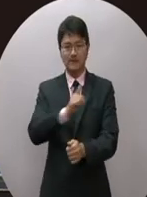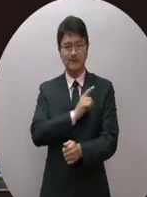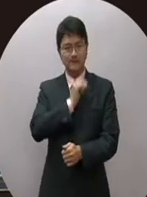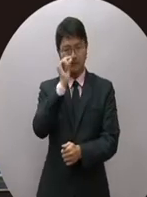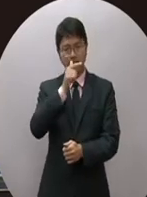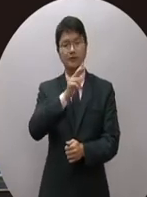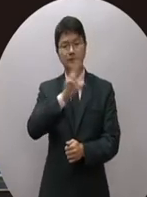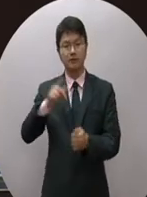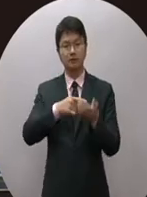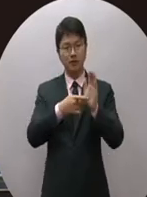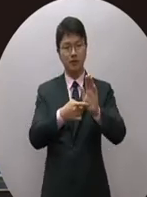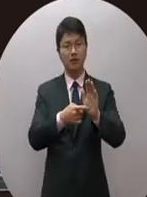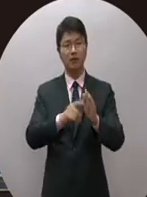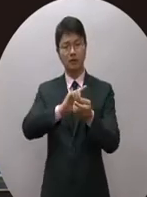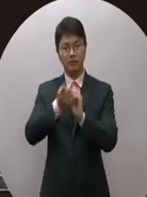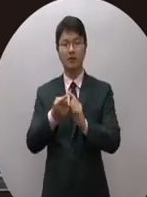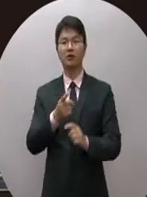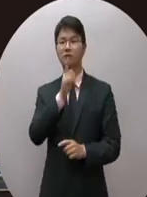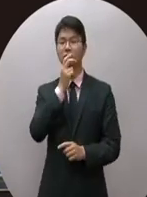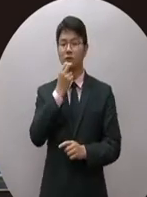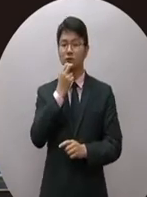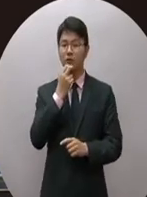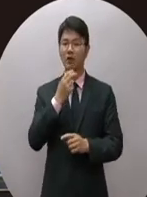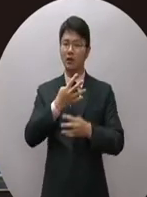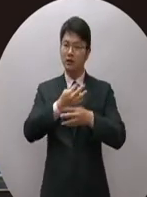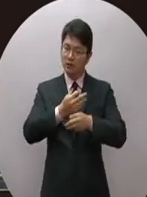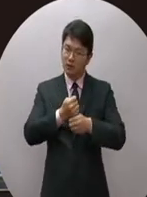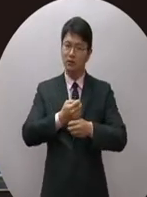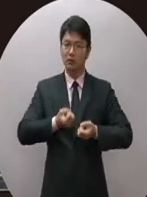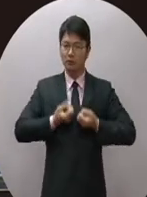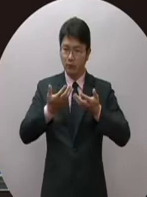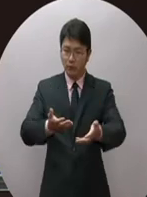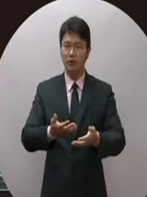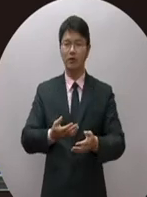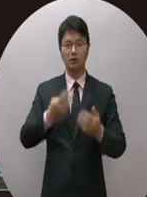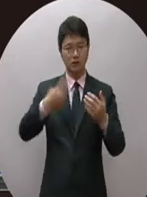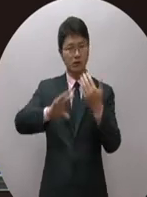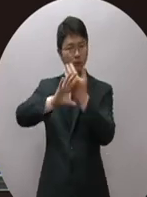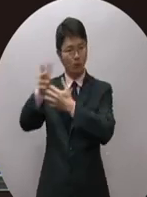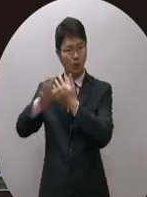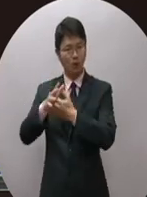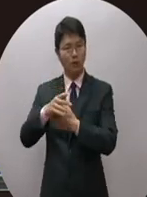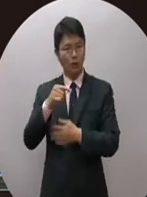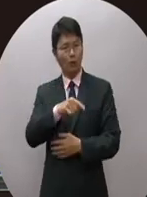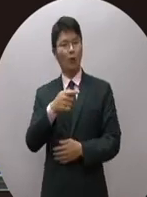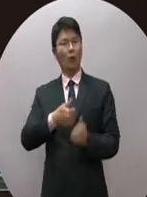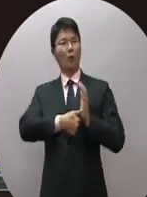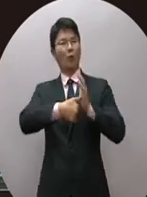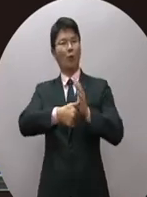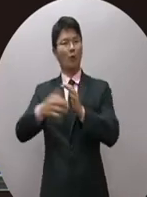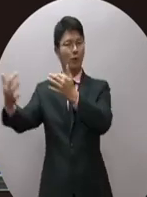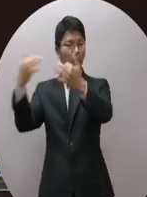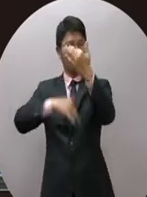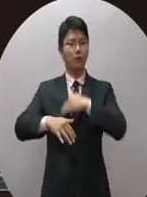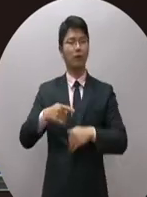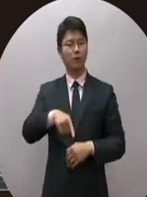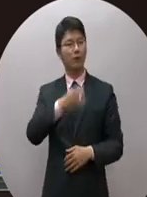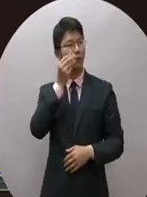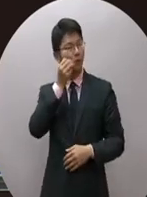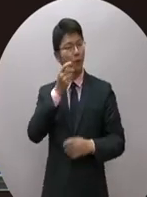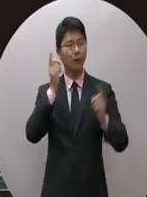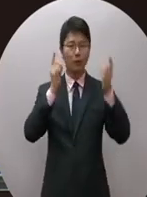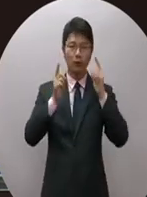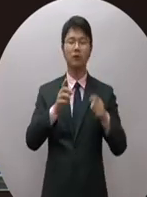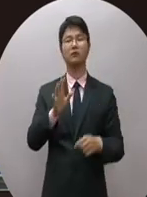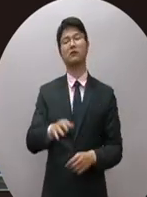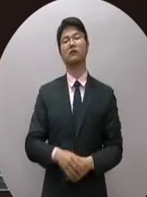为中央节庆，甚至于国际都慕名而来。因为这样，地